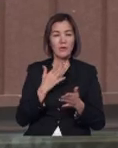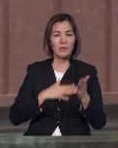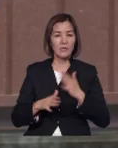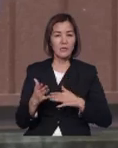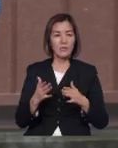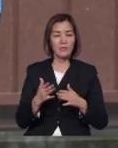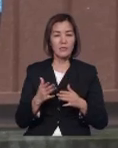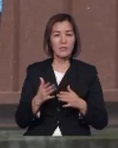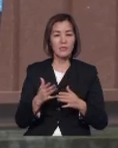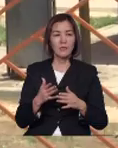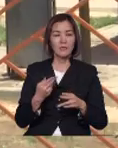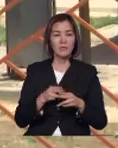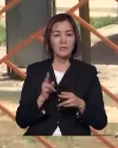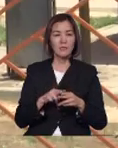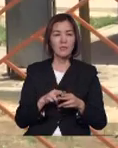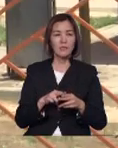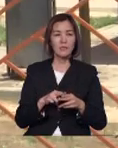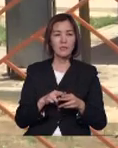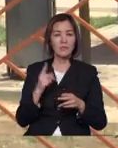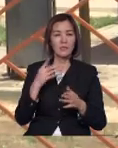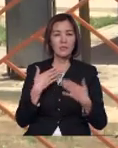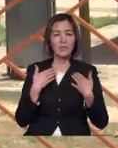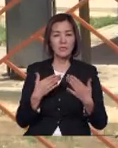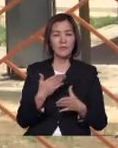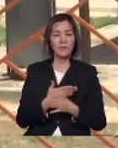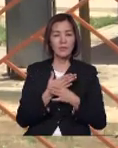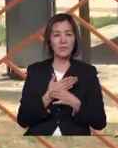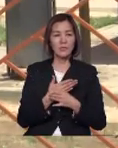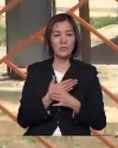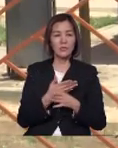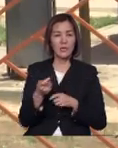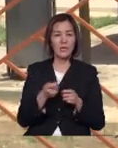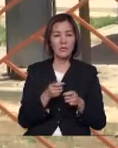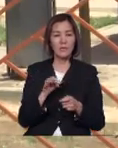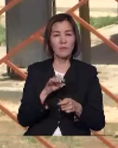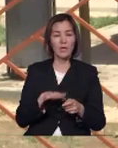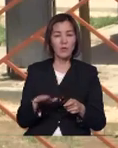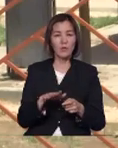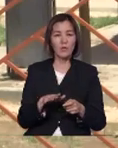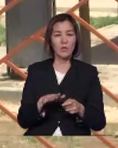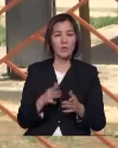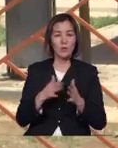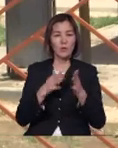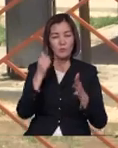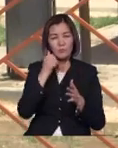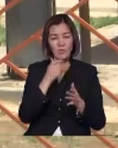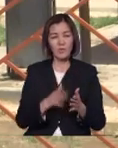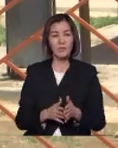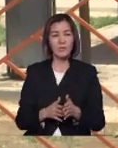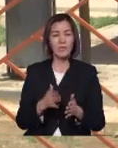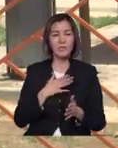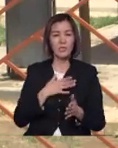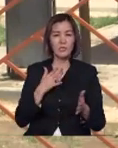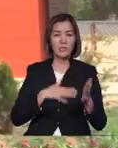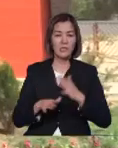не справился бы с этим делом. Его идею поддержали глава области и аким района, за что мы им очень благодарны. Наша